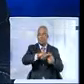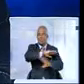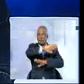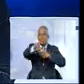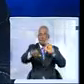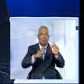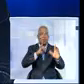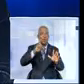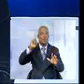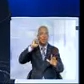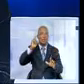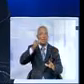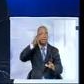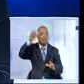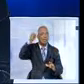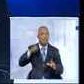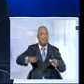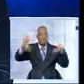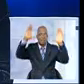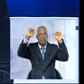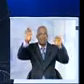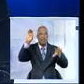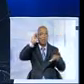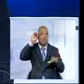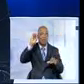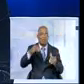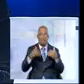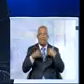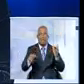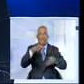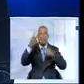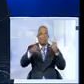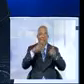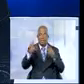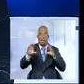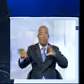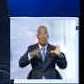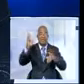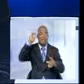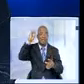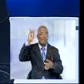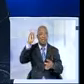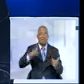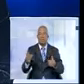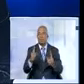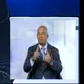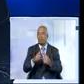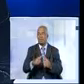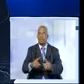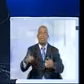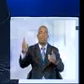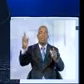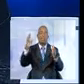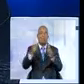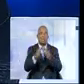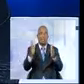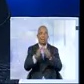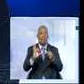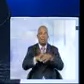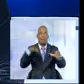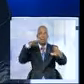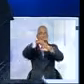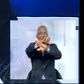l'Assemblée générale des Nations Unies. La rencontre a vu l'intervention du secrétaire général de l'ONU, Ban Ki-moon, et d'une trentaine de